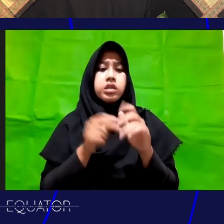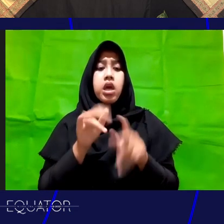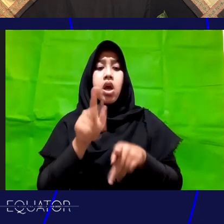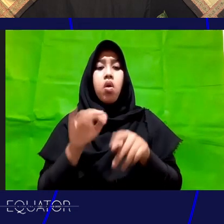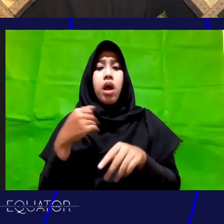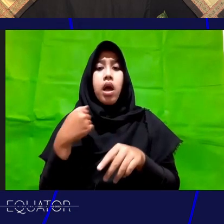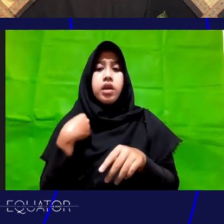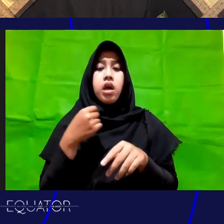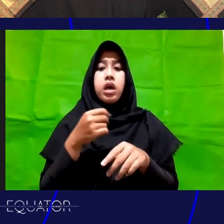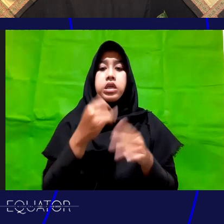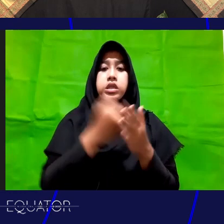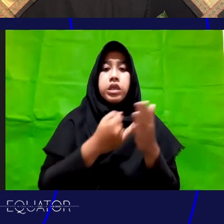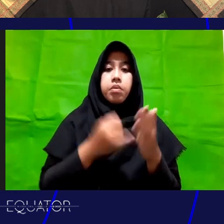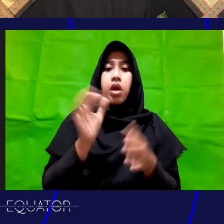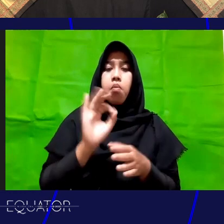residensi, jangan minder.